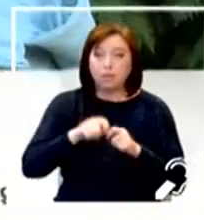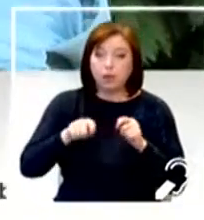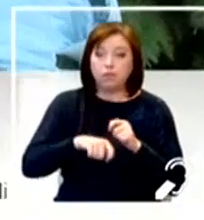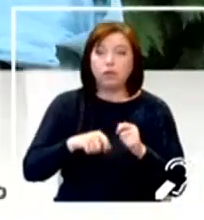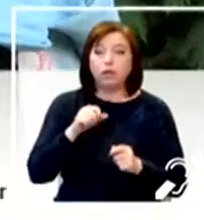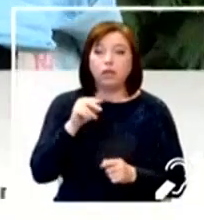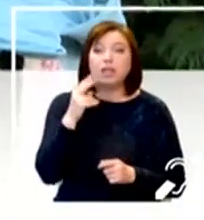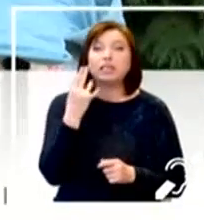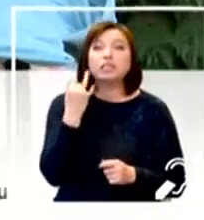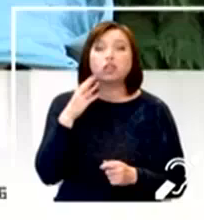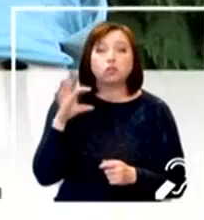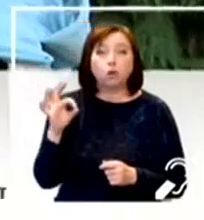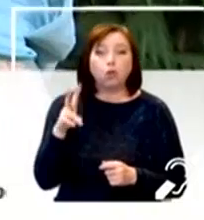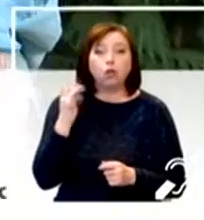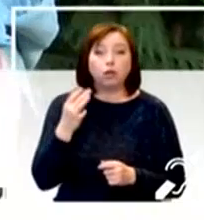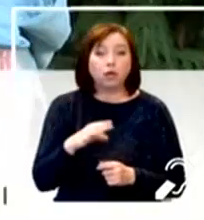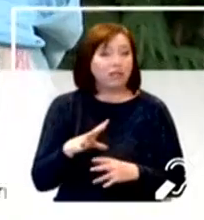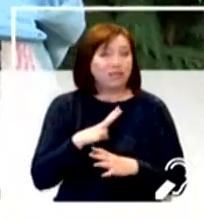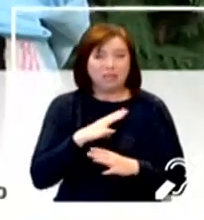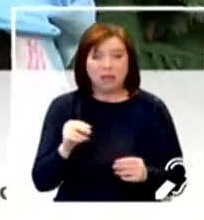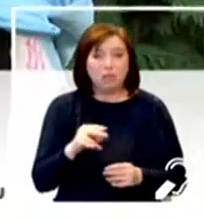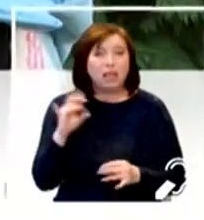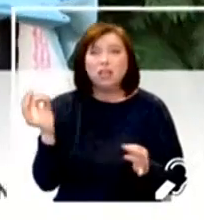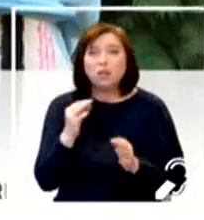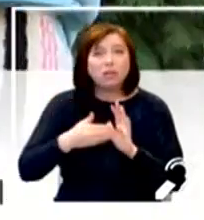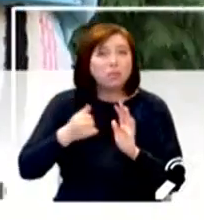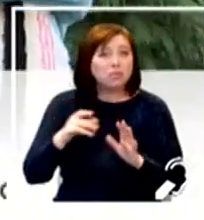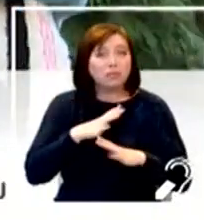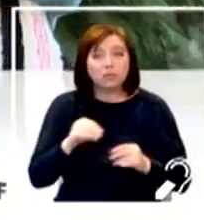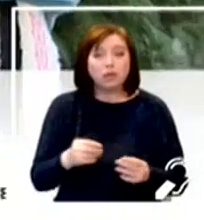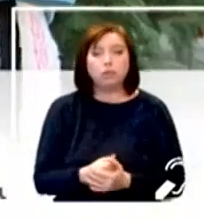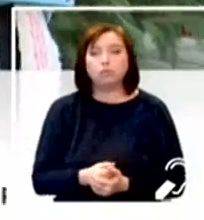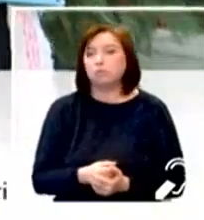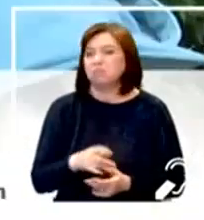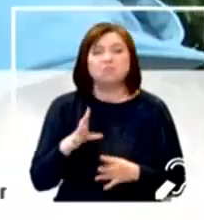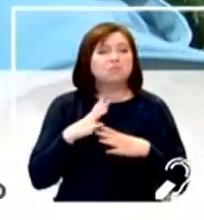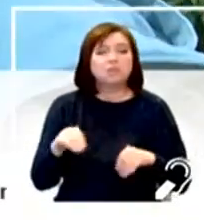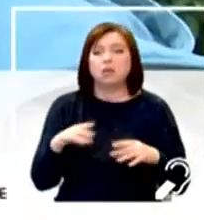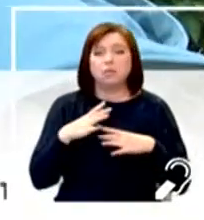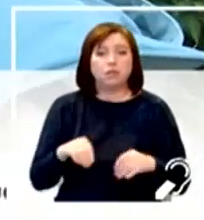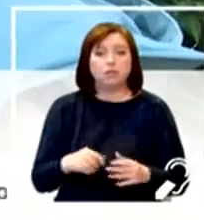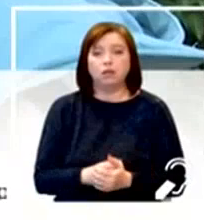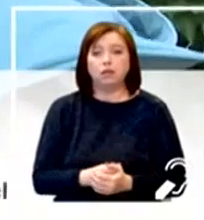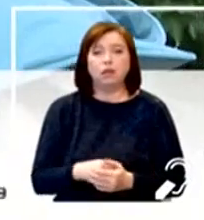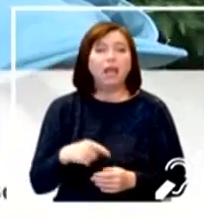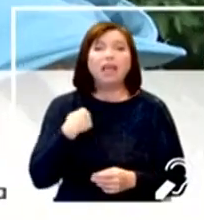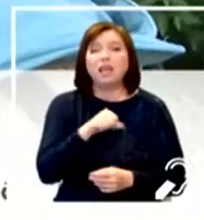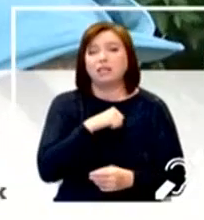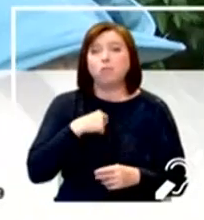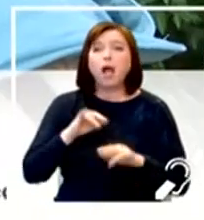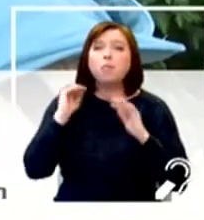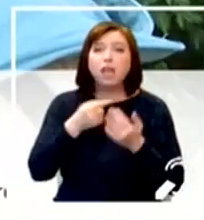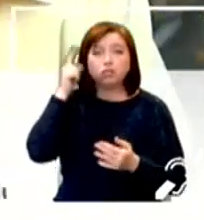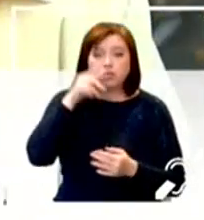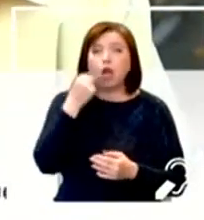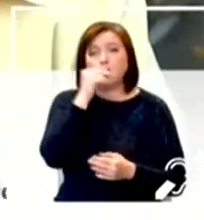ăsta citologic? Nu, n-am. Niciodată nu v-a chemat medicul să treceți, să faceți citologic? Cu cât mai puțin informații pentru mine, poate